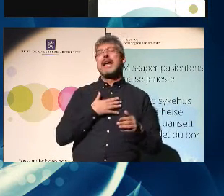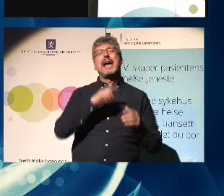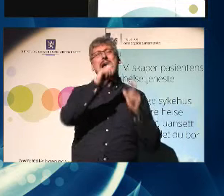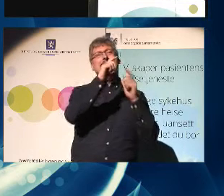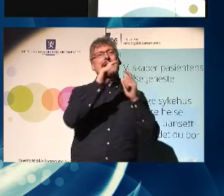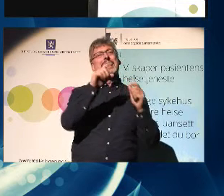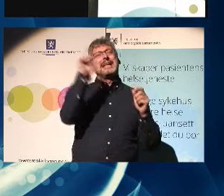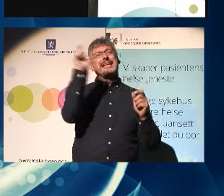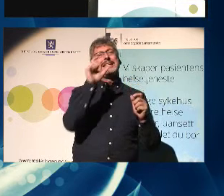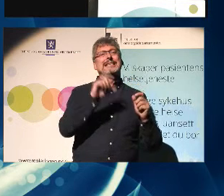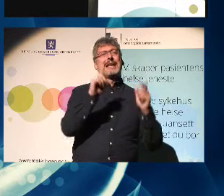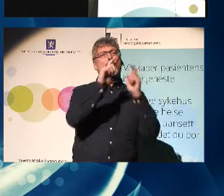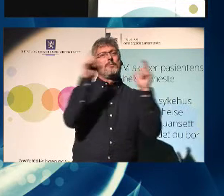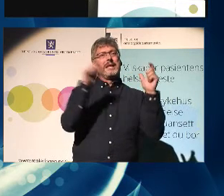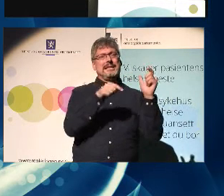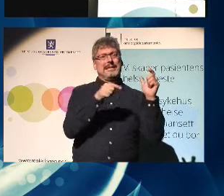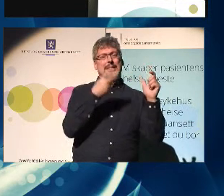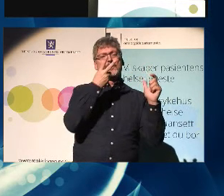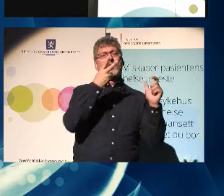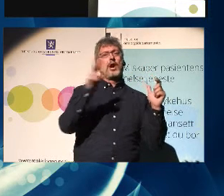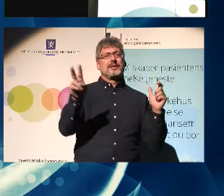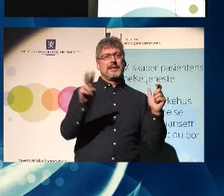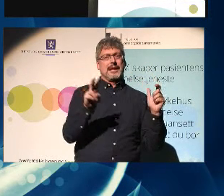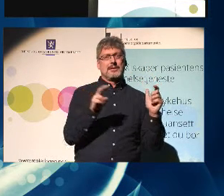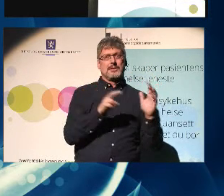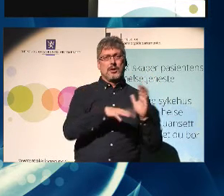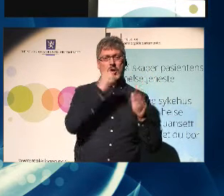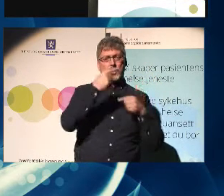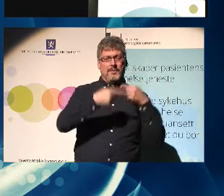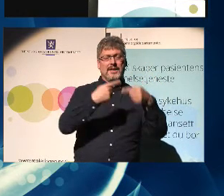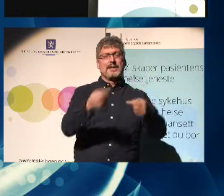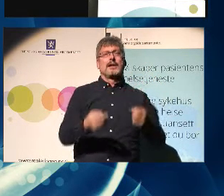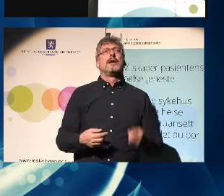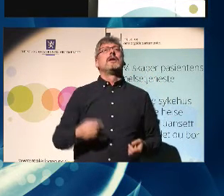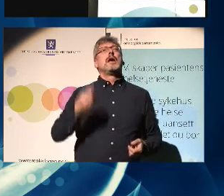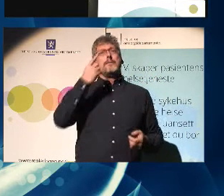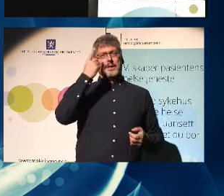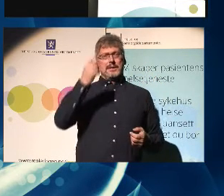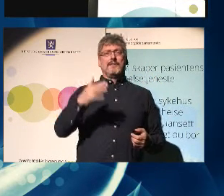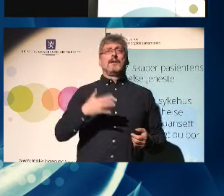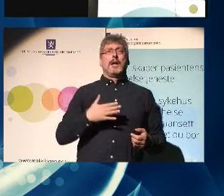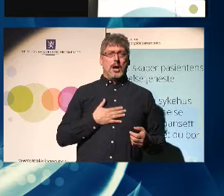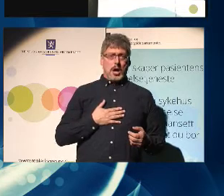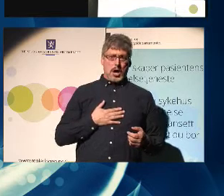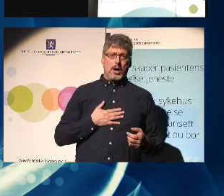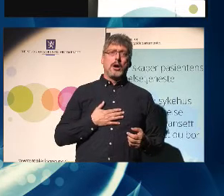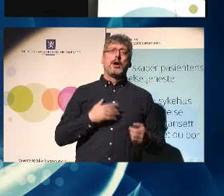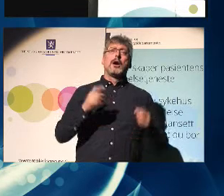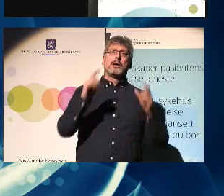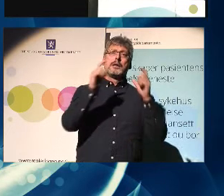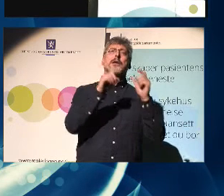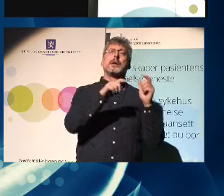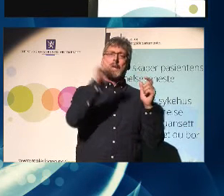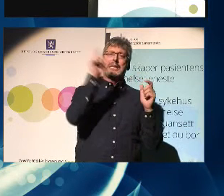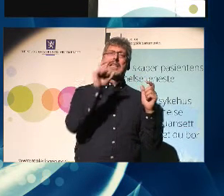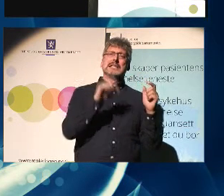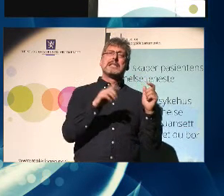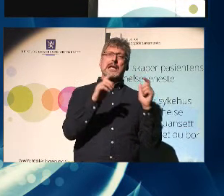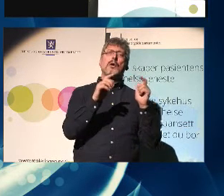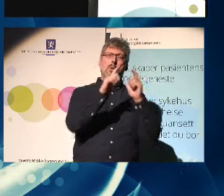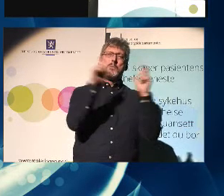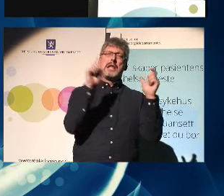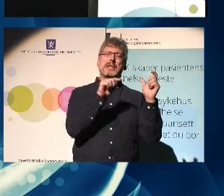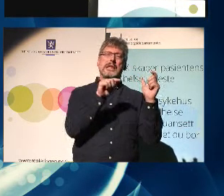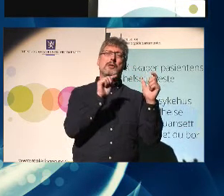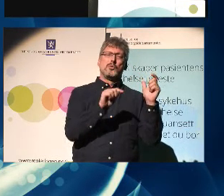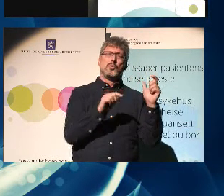i endring jeg skal snakke videre. Og jeg mener at vi har et risikobilde som i betydelig endring